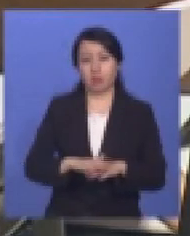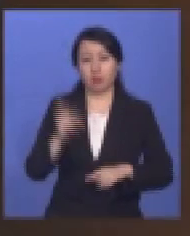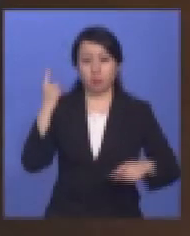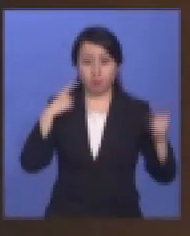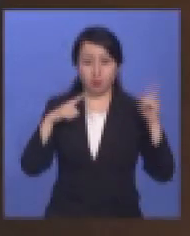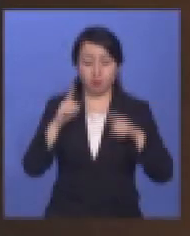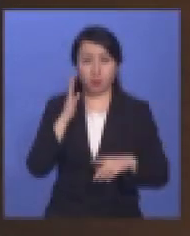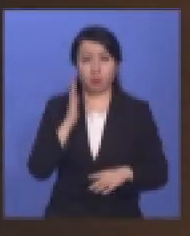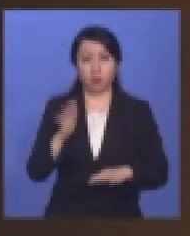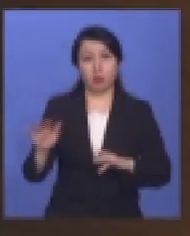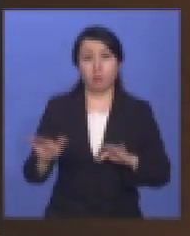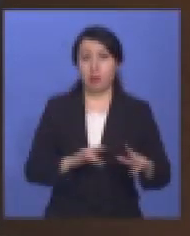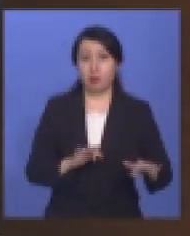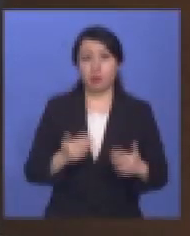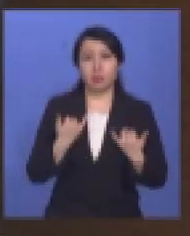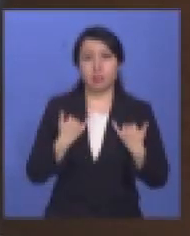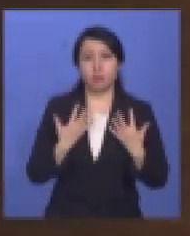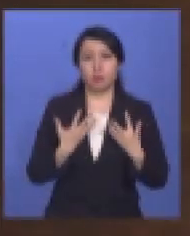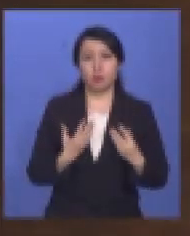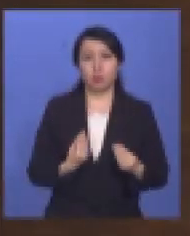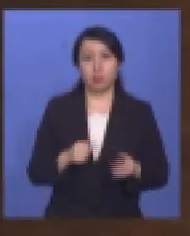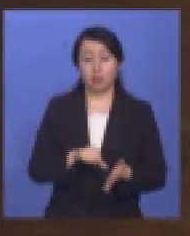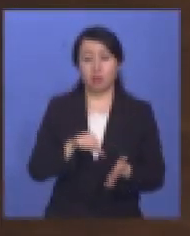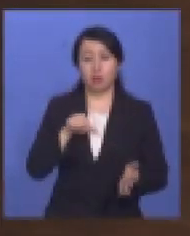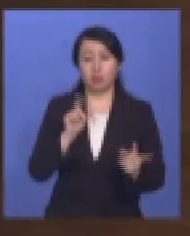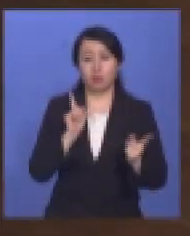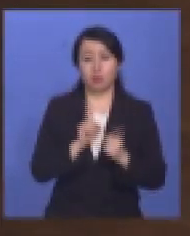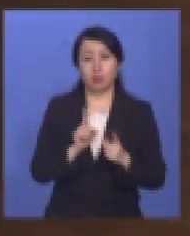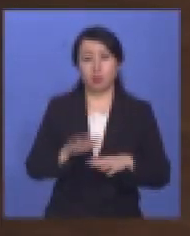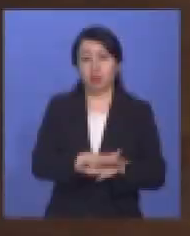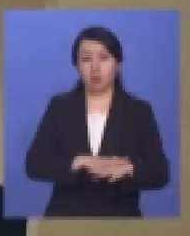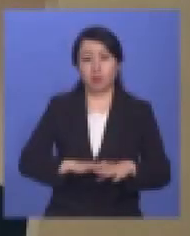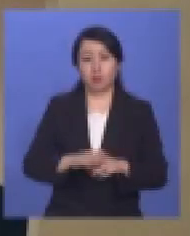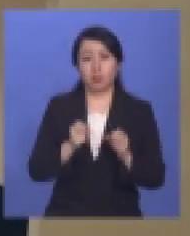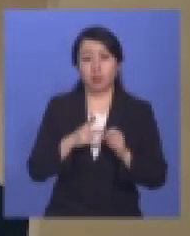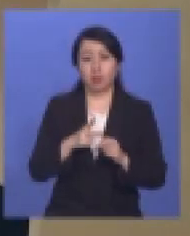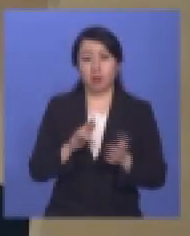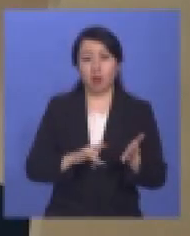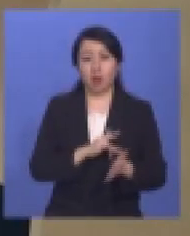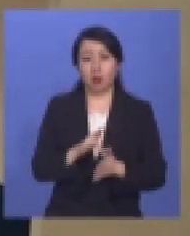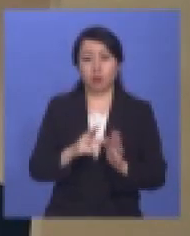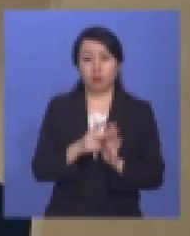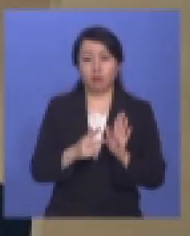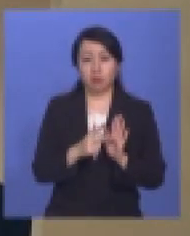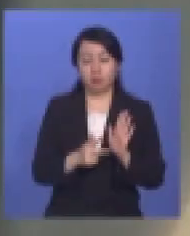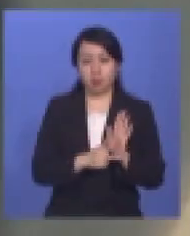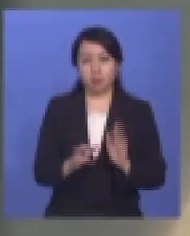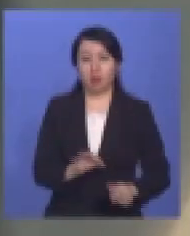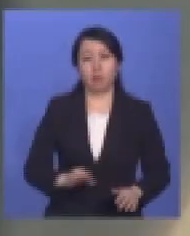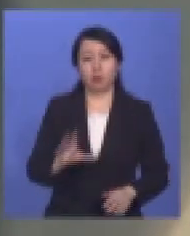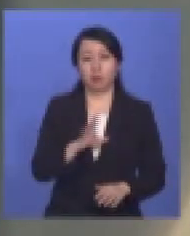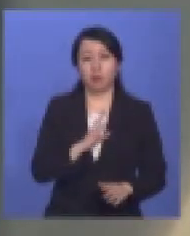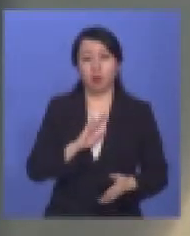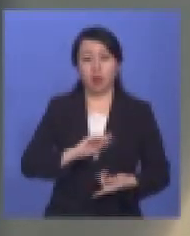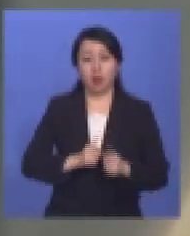проработаны предстоящие мероприятия. На сегодняшний день кандидат встретилась с общественностью 13 городов и 8 областей. Состоялся